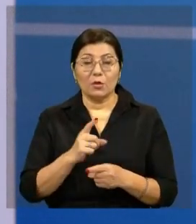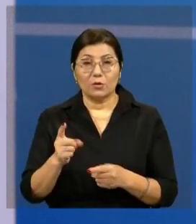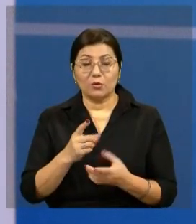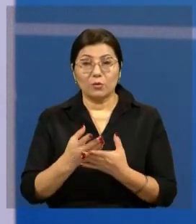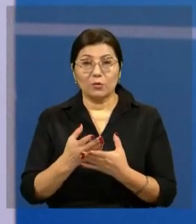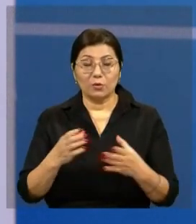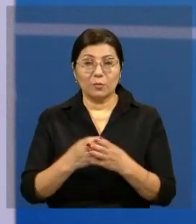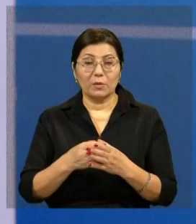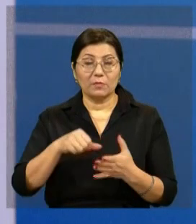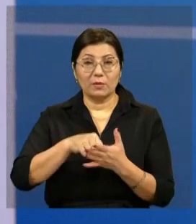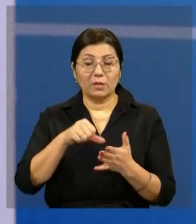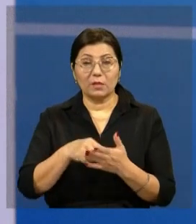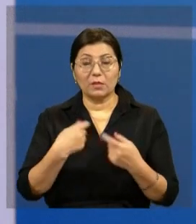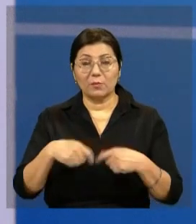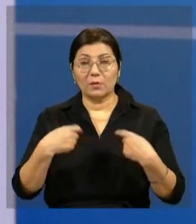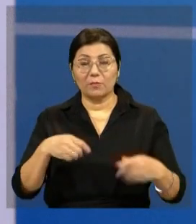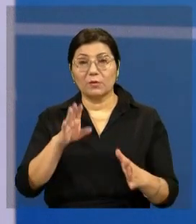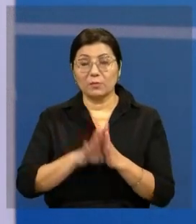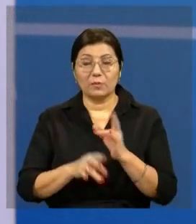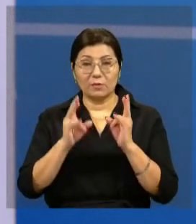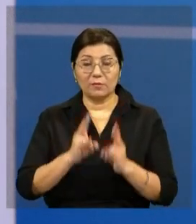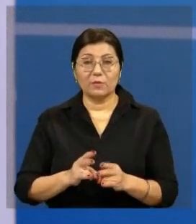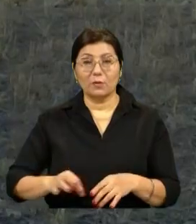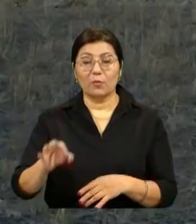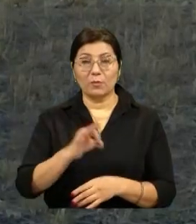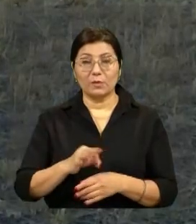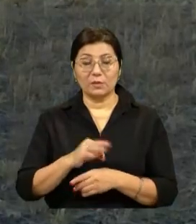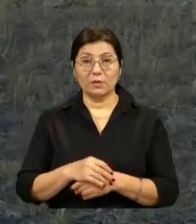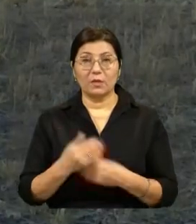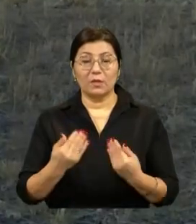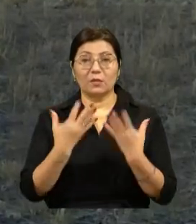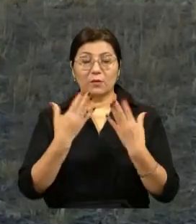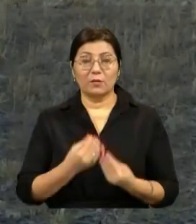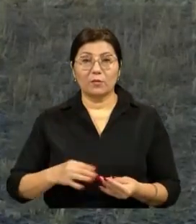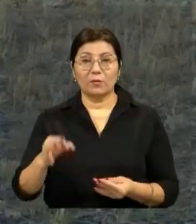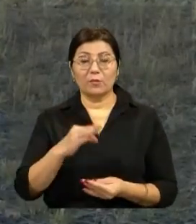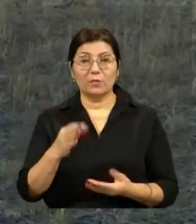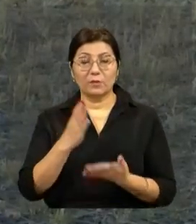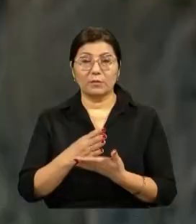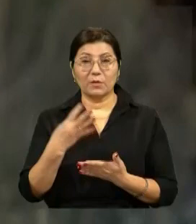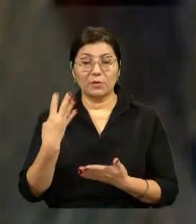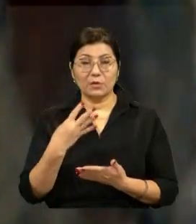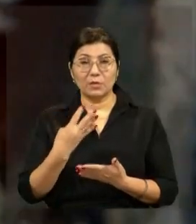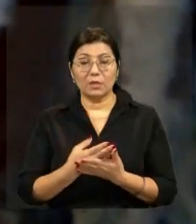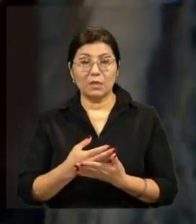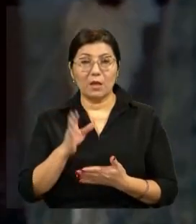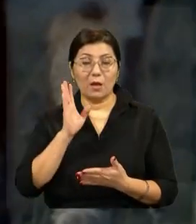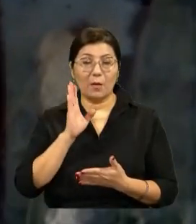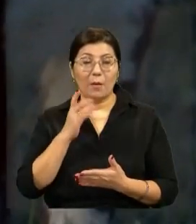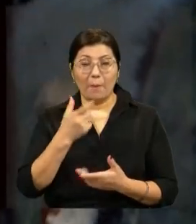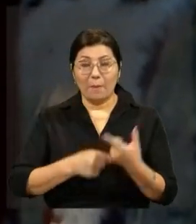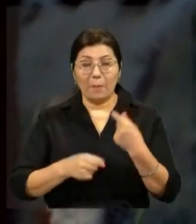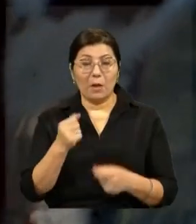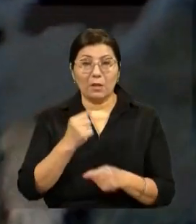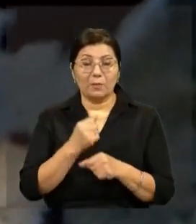является весомым вкладом в продовольственную безопасность региона. На сегодняшний день в регионе действуют 4 молокоперерабатывающих завода общей